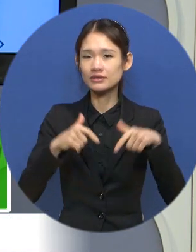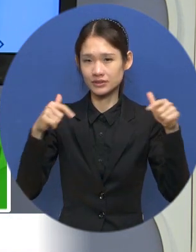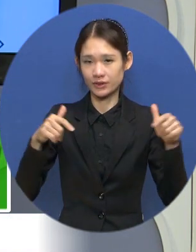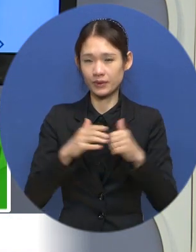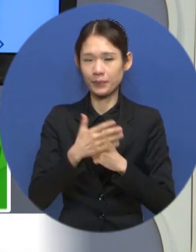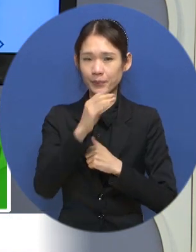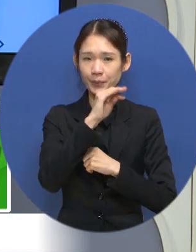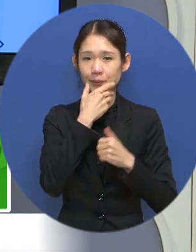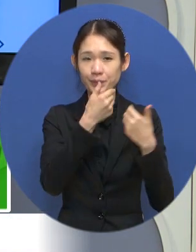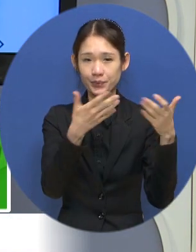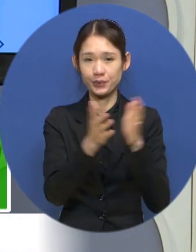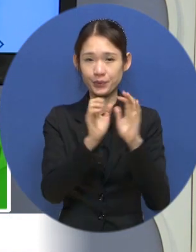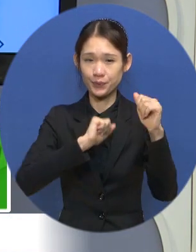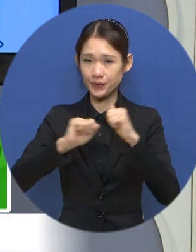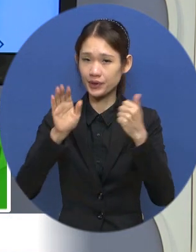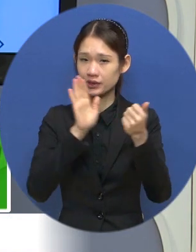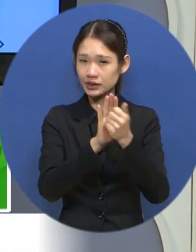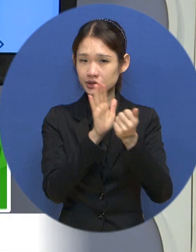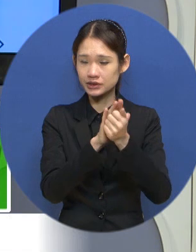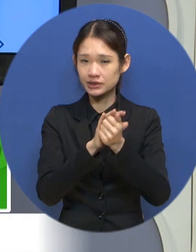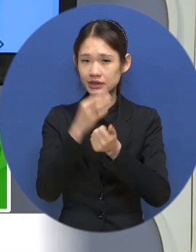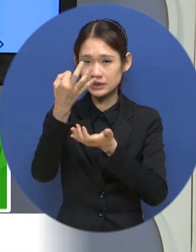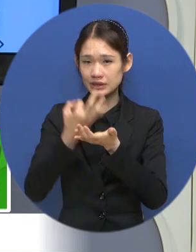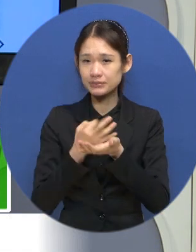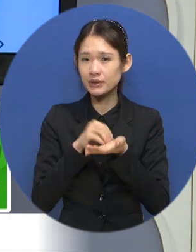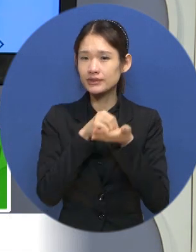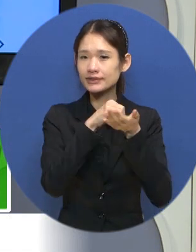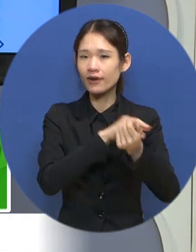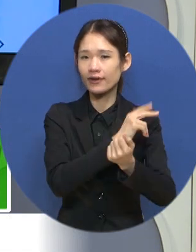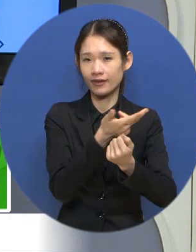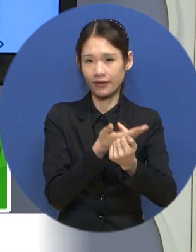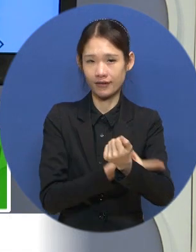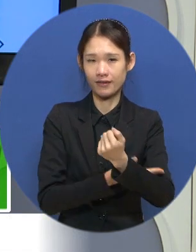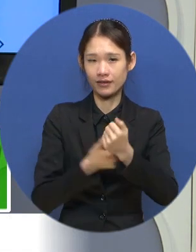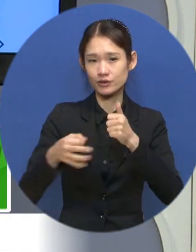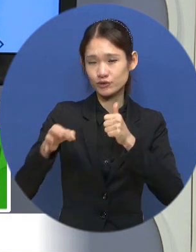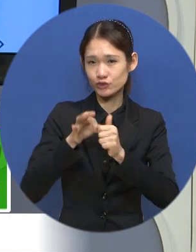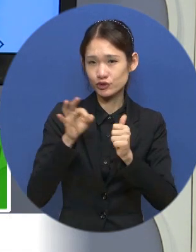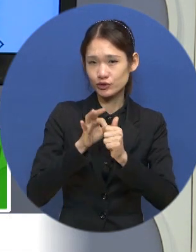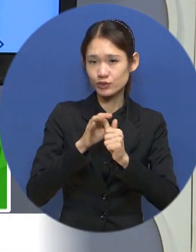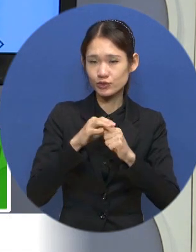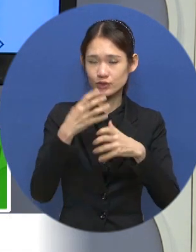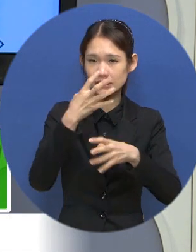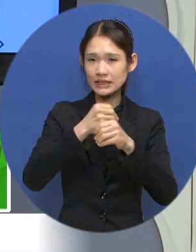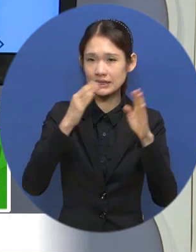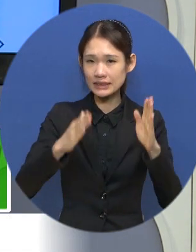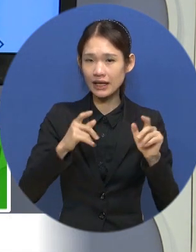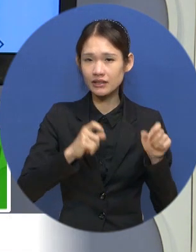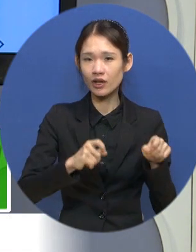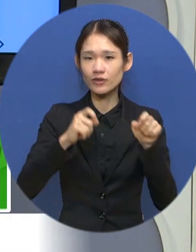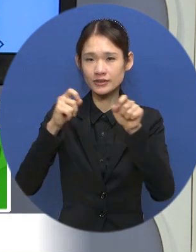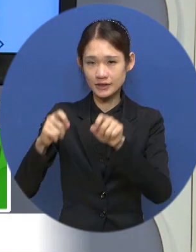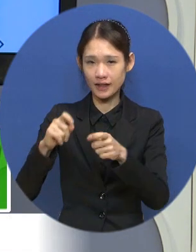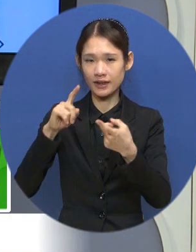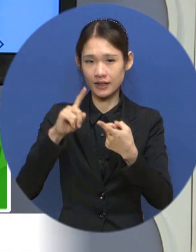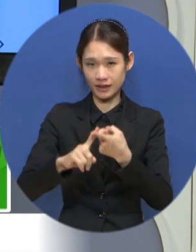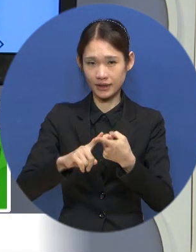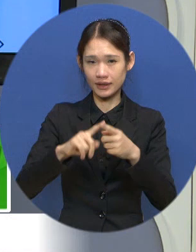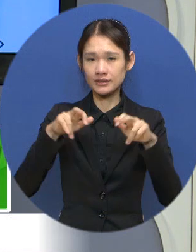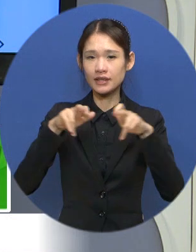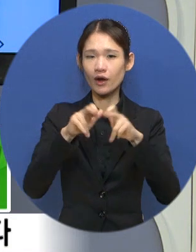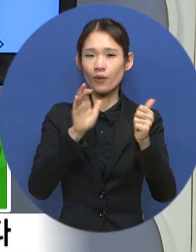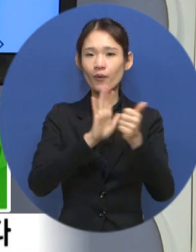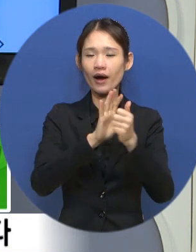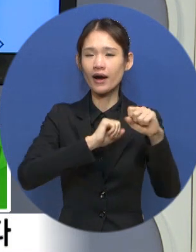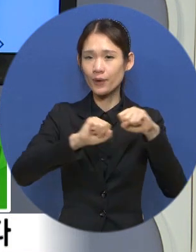보건복지부는 활동 지원 급여 신청 자격 확대와 수급자격 유효기간 연장 등을 교정한 장애인 활동 지원에 관한